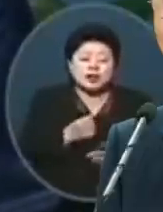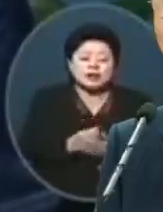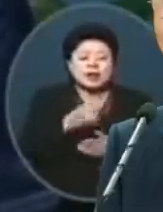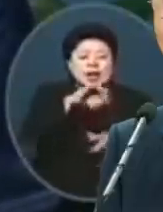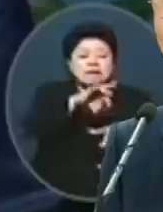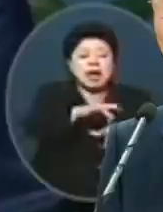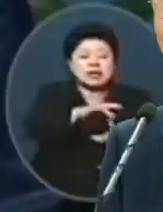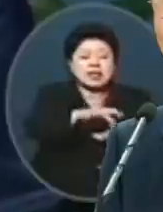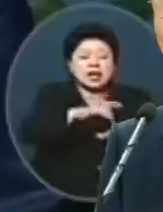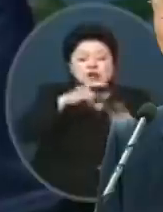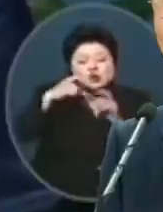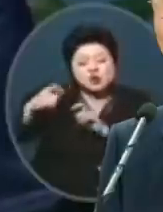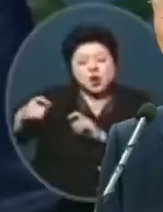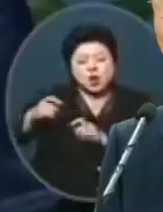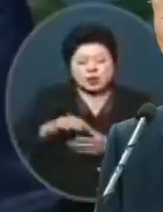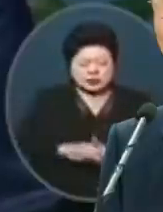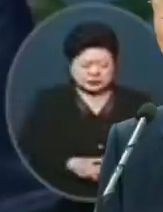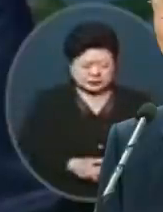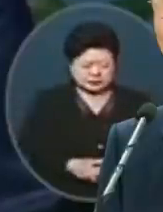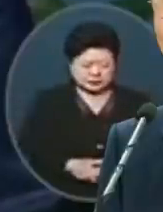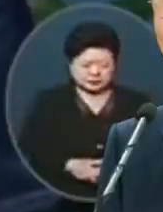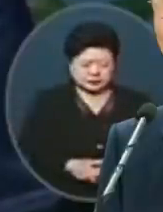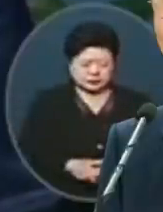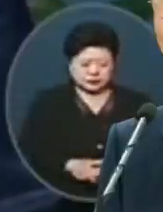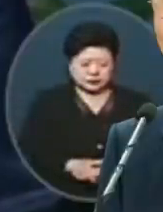마귀가 꾀는 바람에